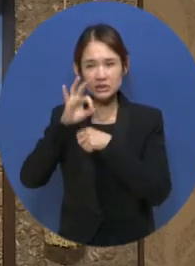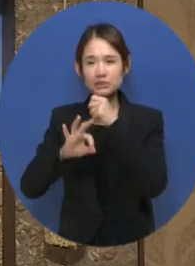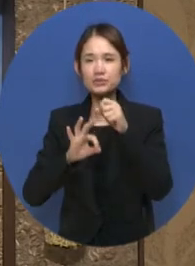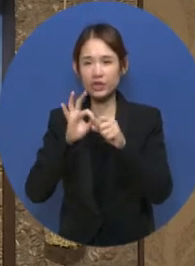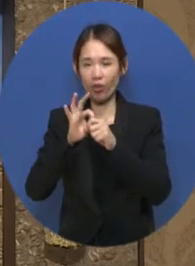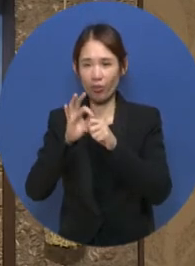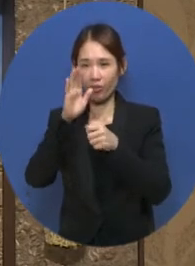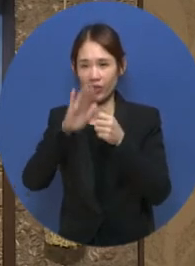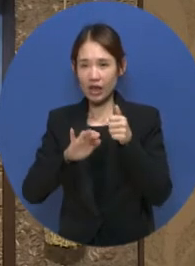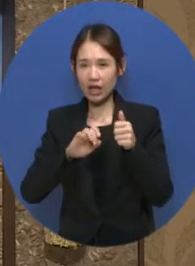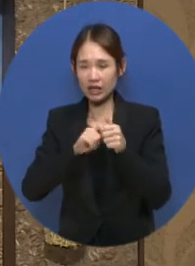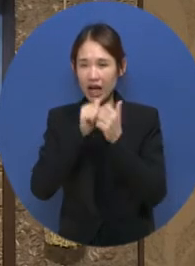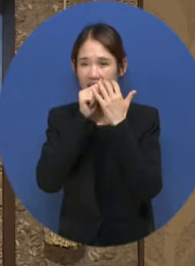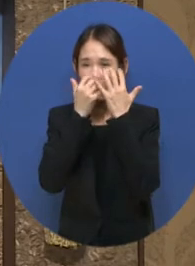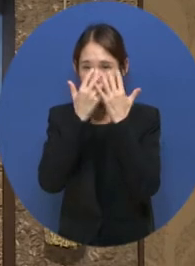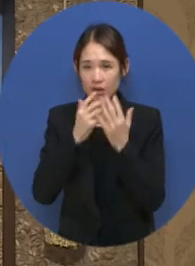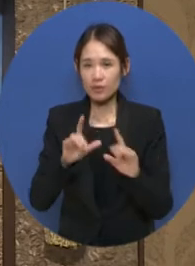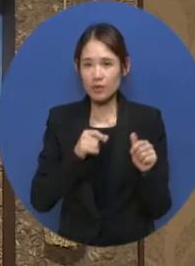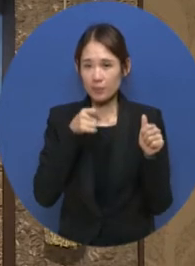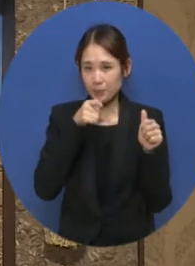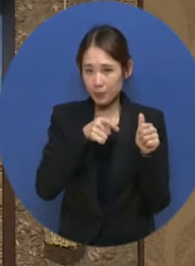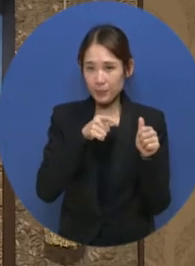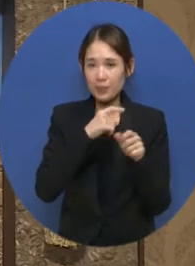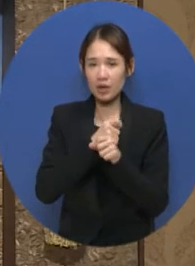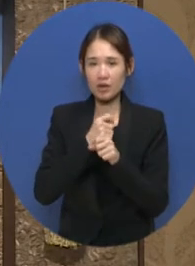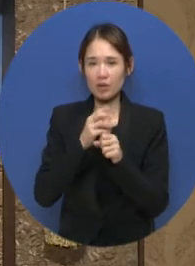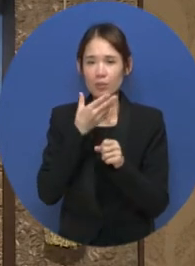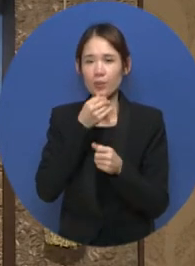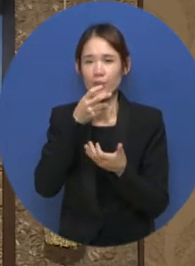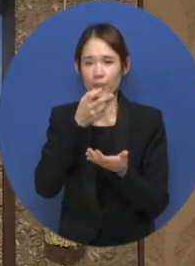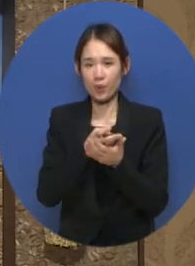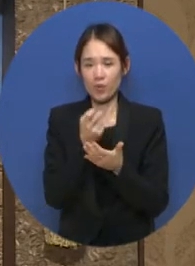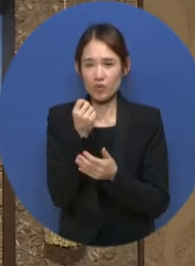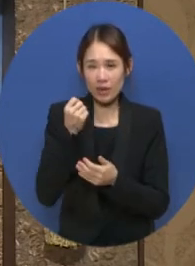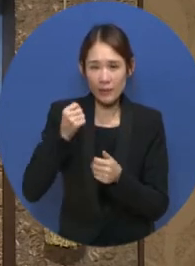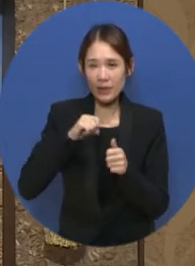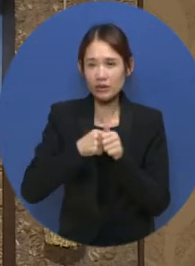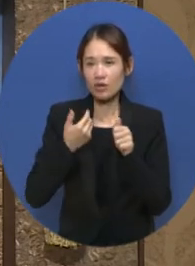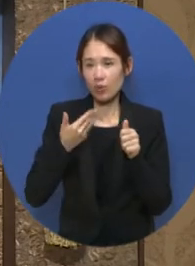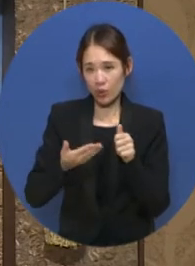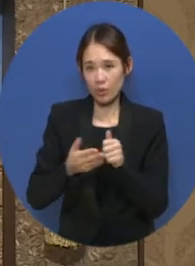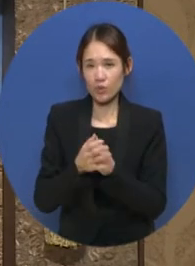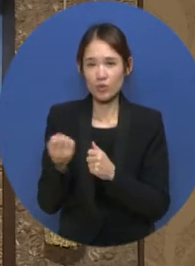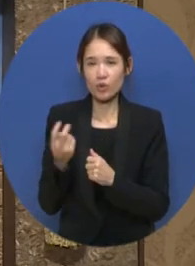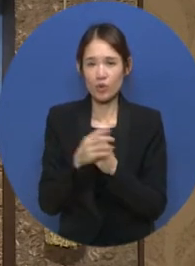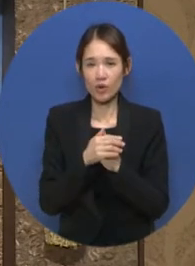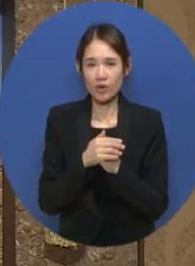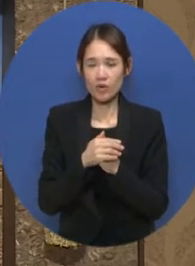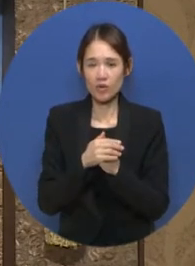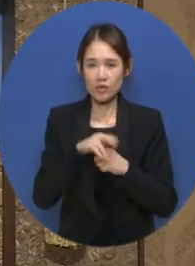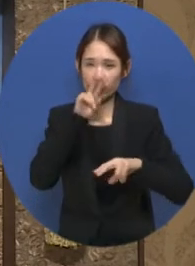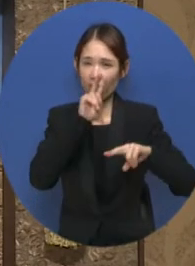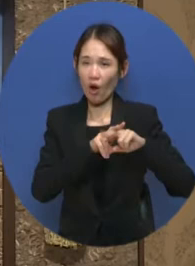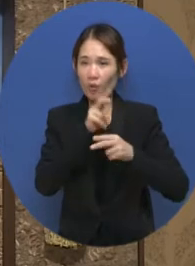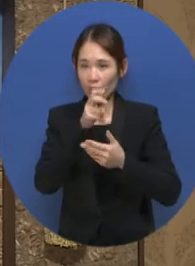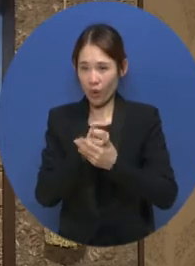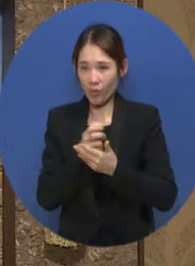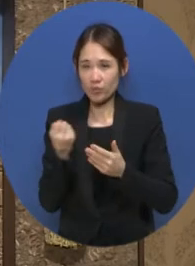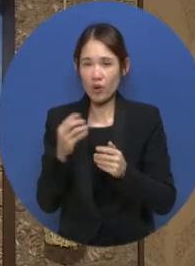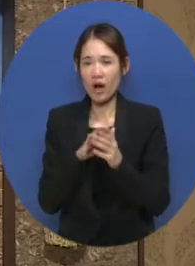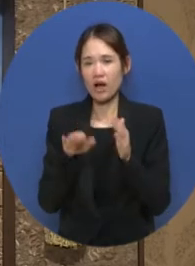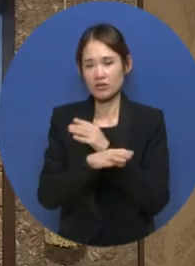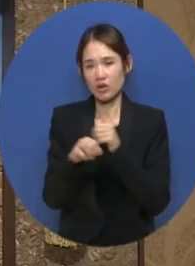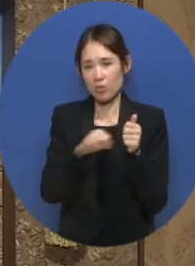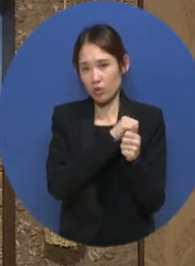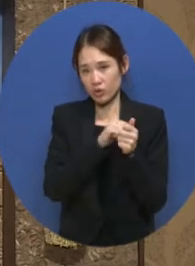할 수 있는 형태로 해서 장애 복지 보이 반으로 처벌할 수도 있고요 또 아니면 이제 뭐 형법 이라든지 또 가정폭력